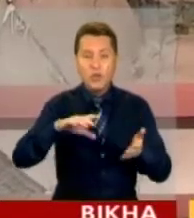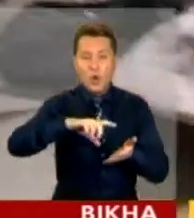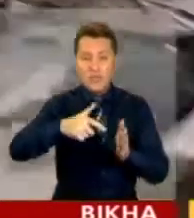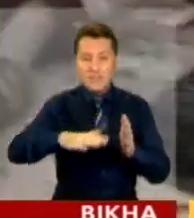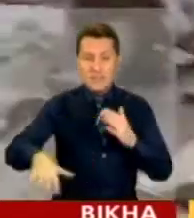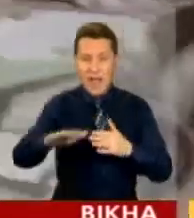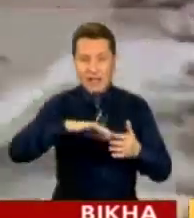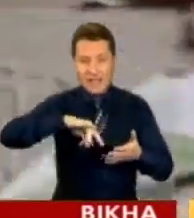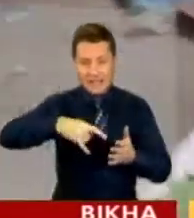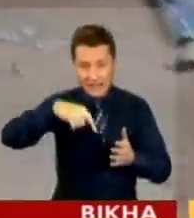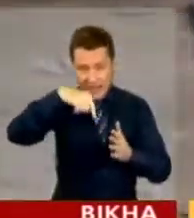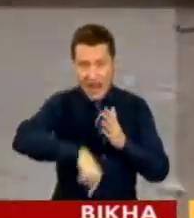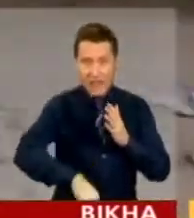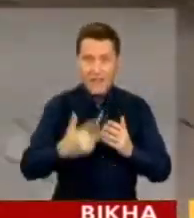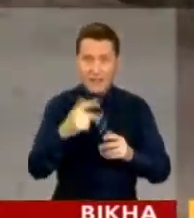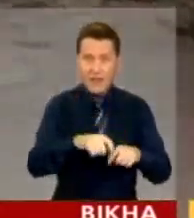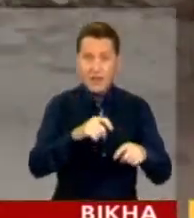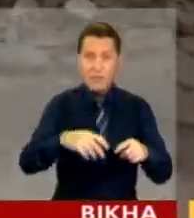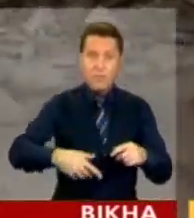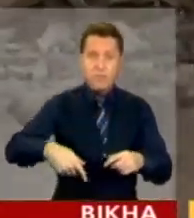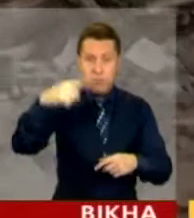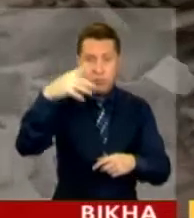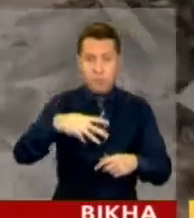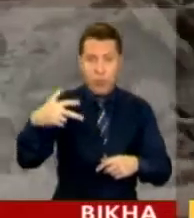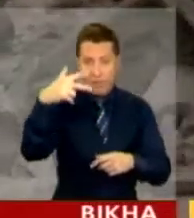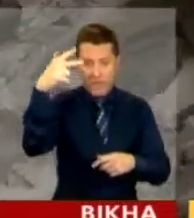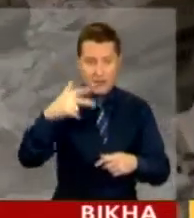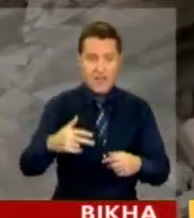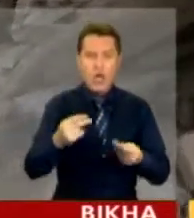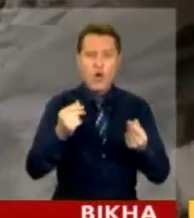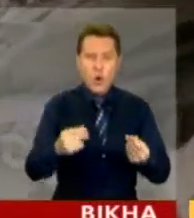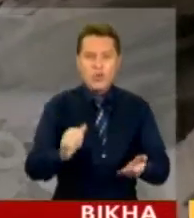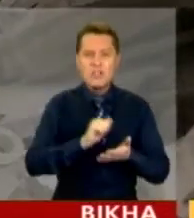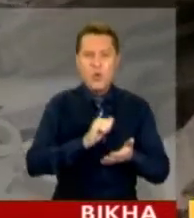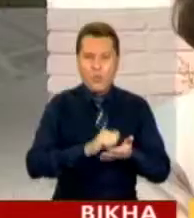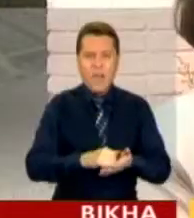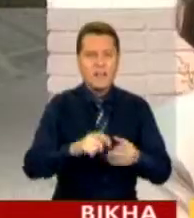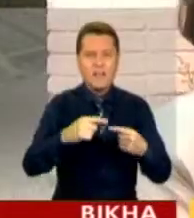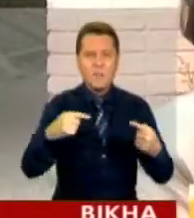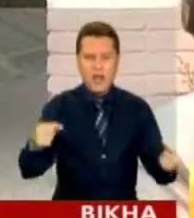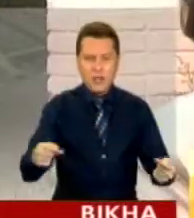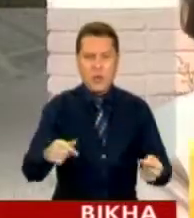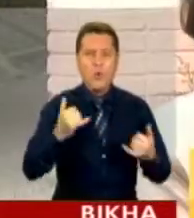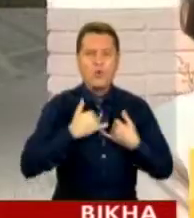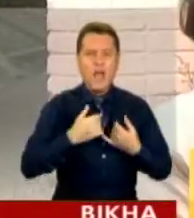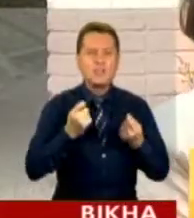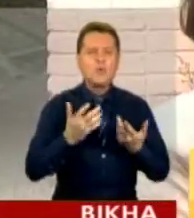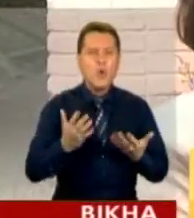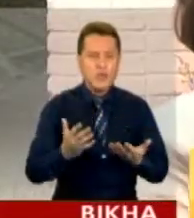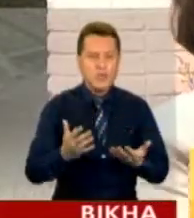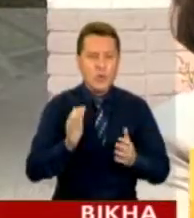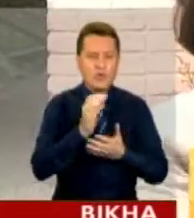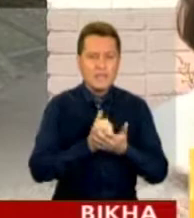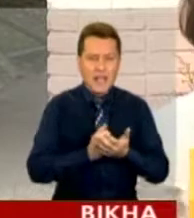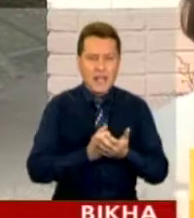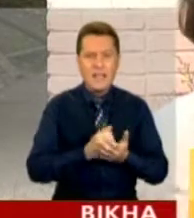три поверхи. Майно, гроші та документи – все пішло за вітром. Просили робочих, у нас кое-что тут сохранилось.